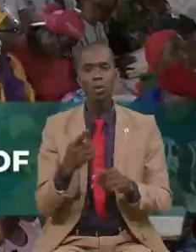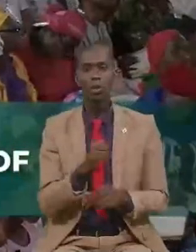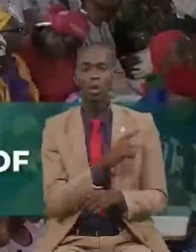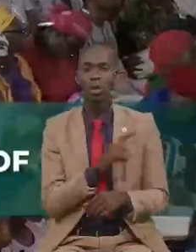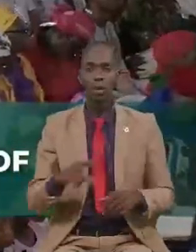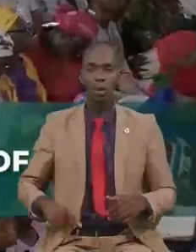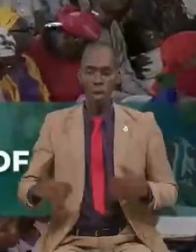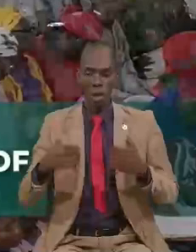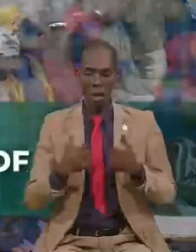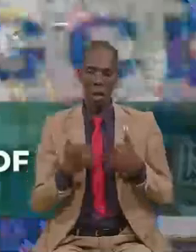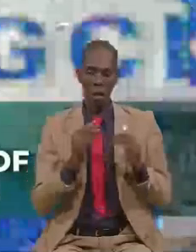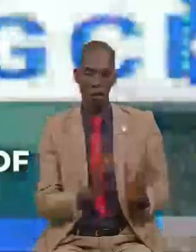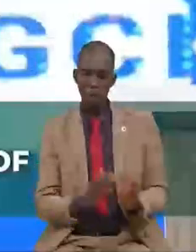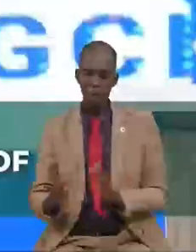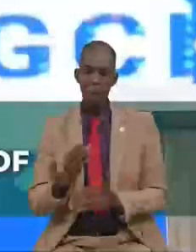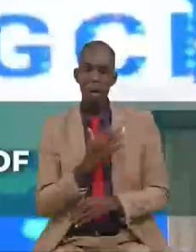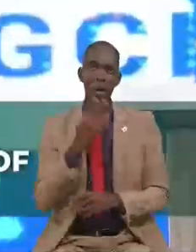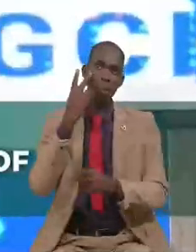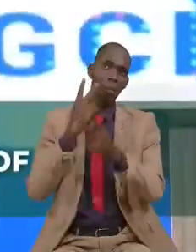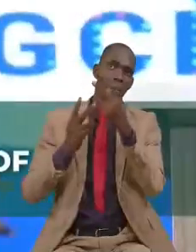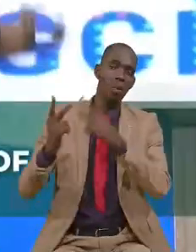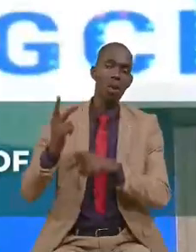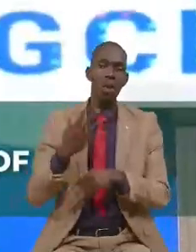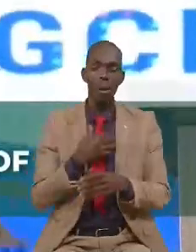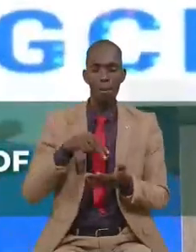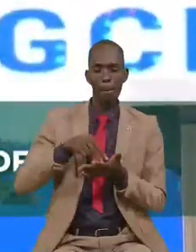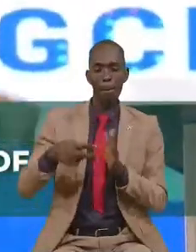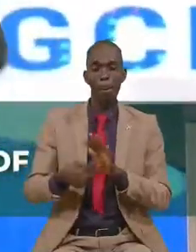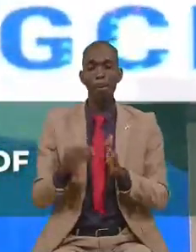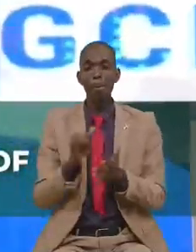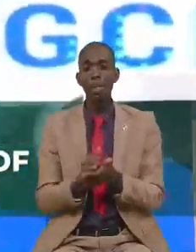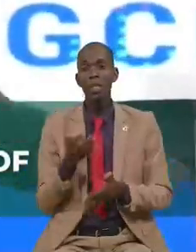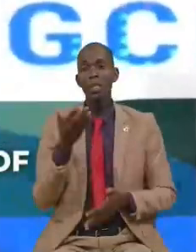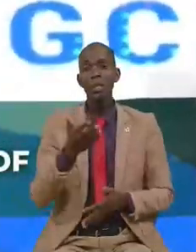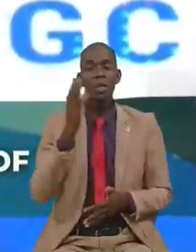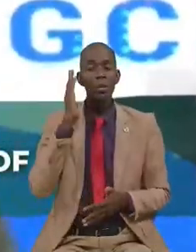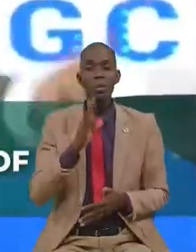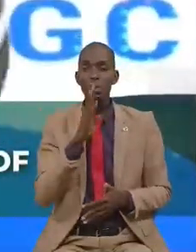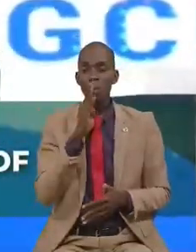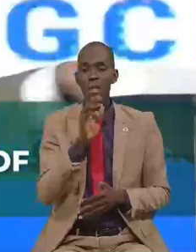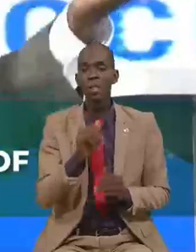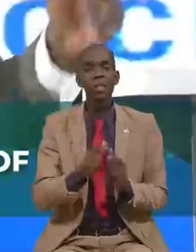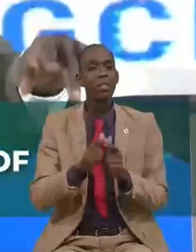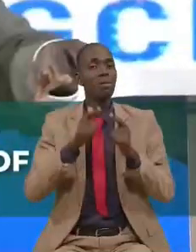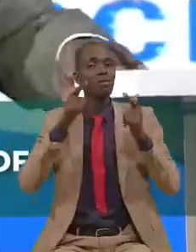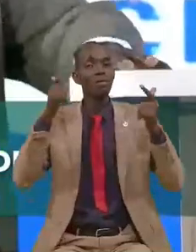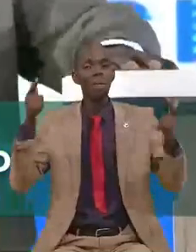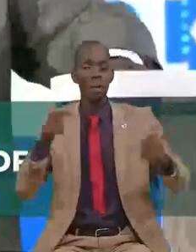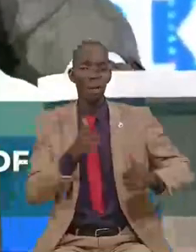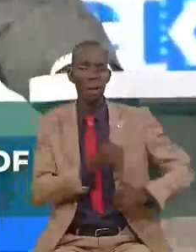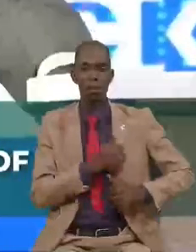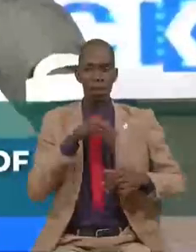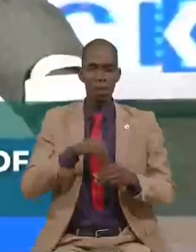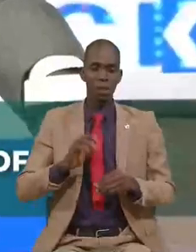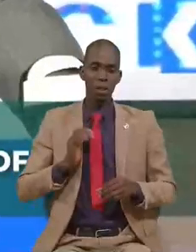planté, prophétisé et planifié pour qu'il y ait une grande armée très nombreuse dans notre